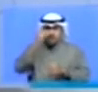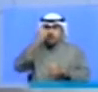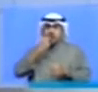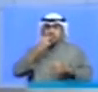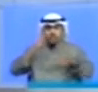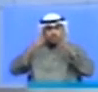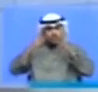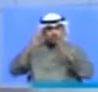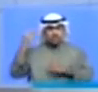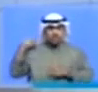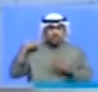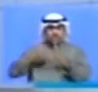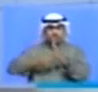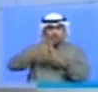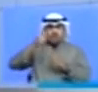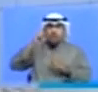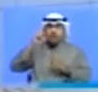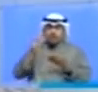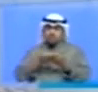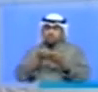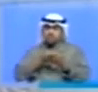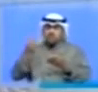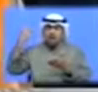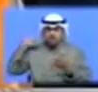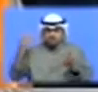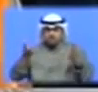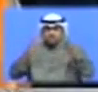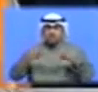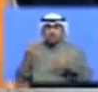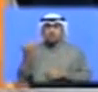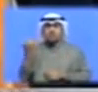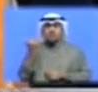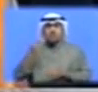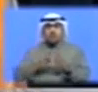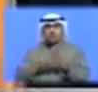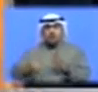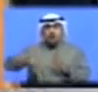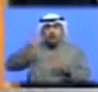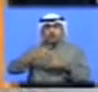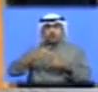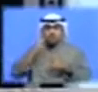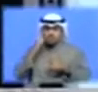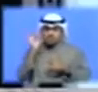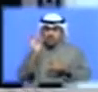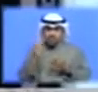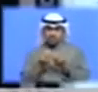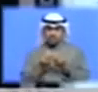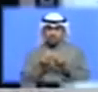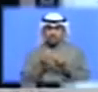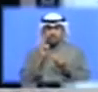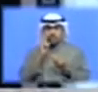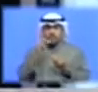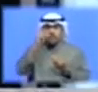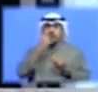الأحمر على ما قدموه رفعة لدولتهم الكويت. جولة رأى فيها القائمون على جمعية الهلال